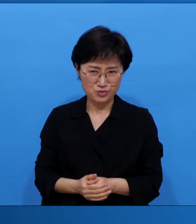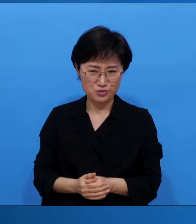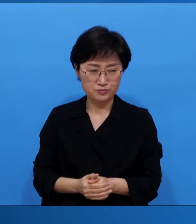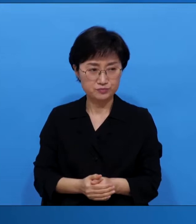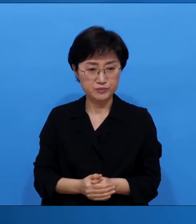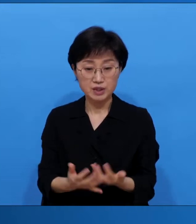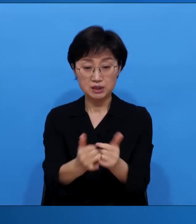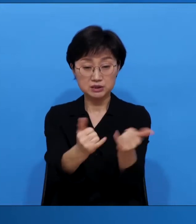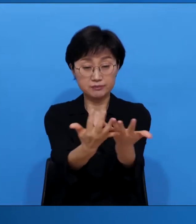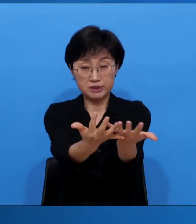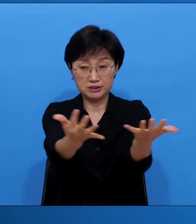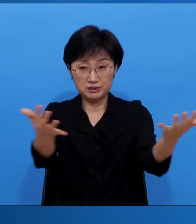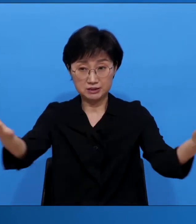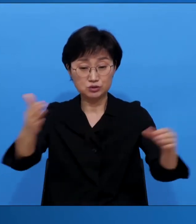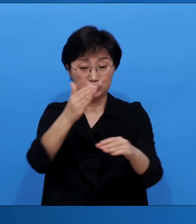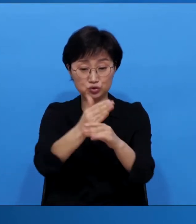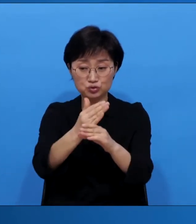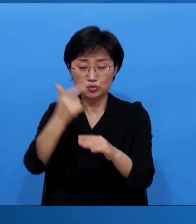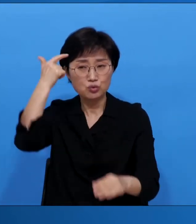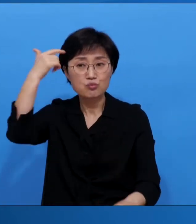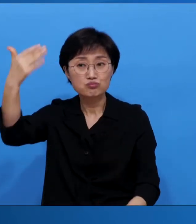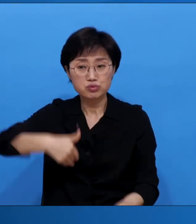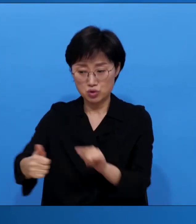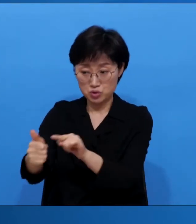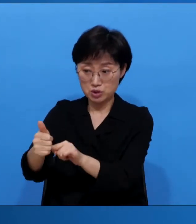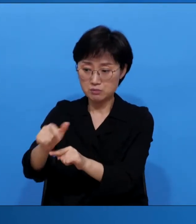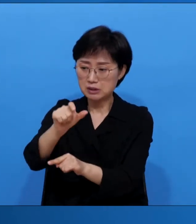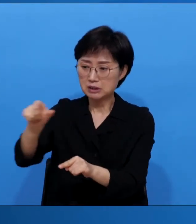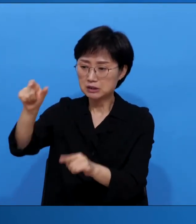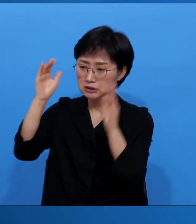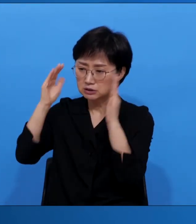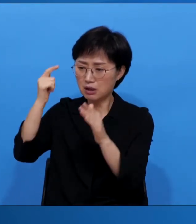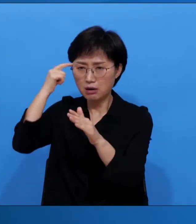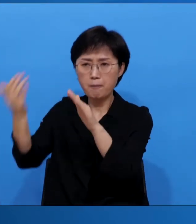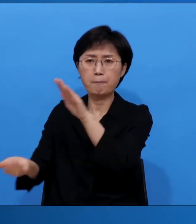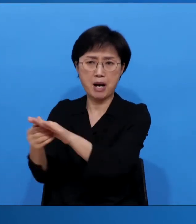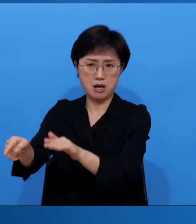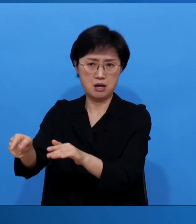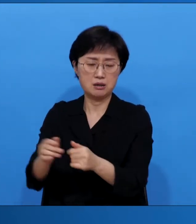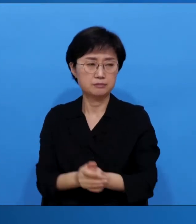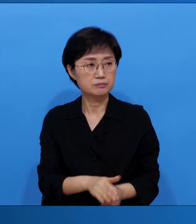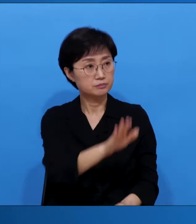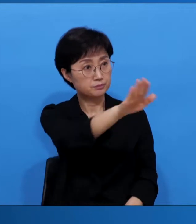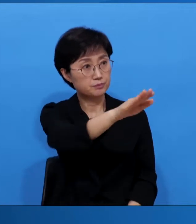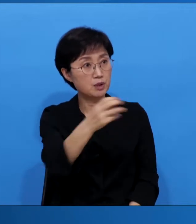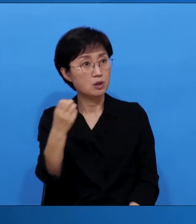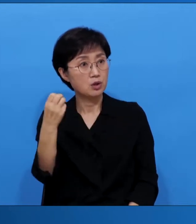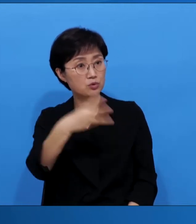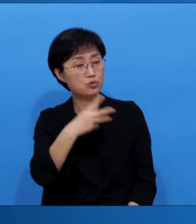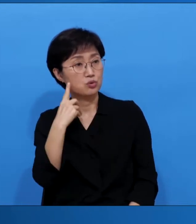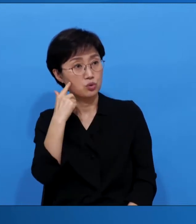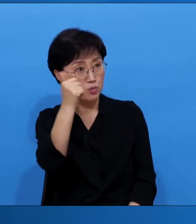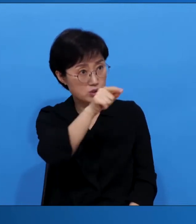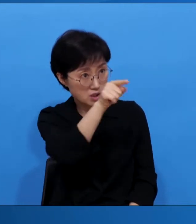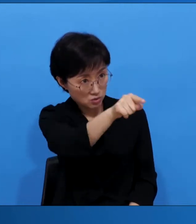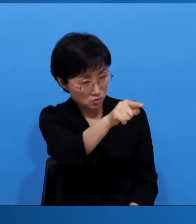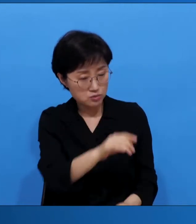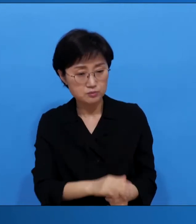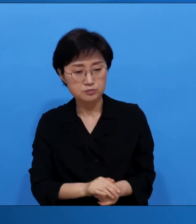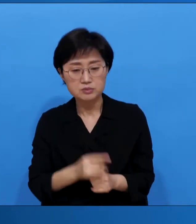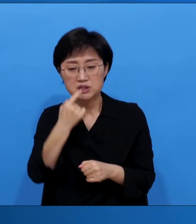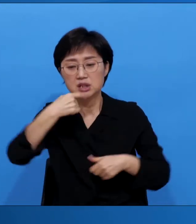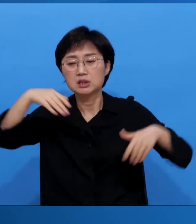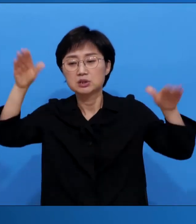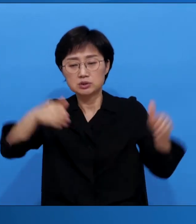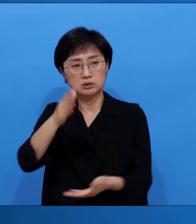best theologian in Korea asked me before a multitude of people. 유광수 목사는 왜 천사 얘기를 하느냐 이렇게 질문했어요. He